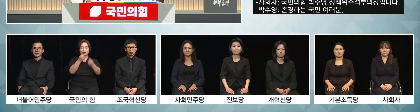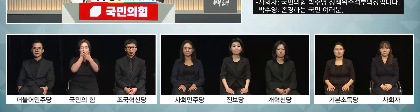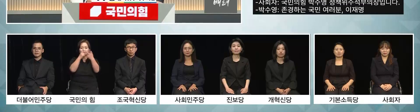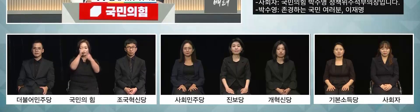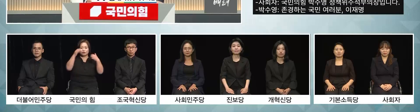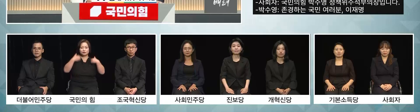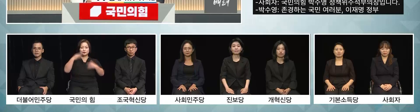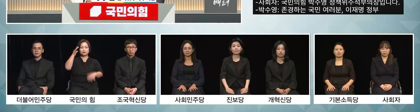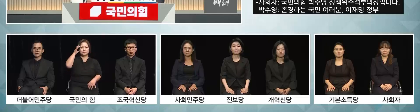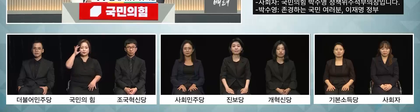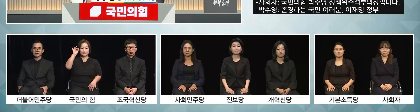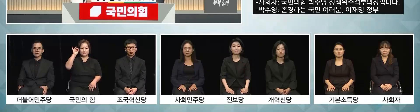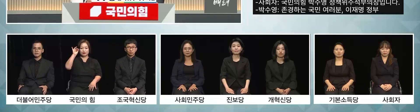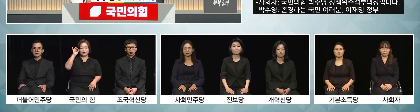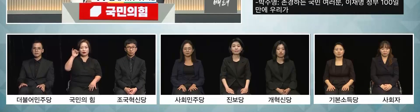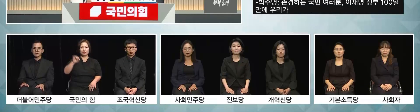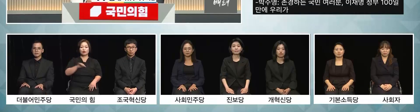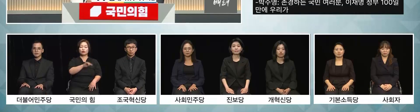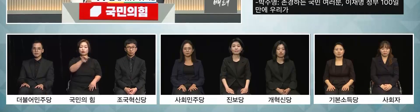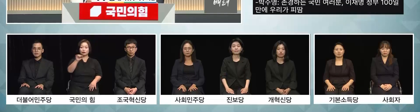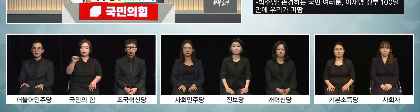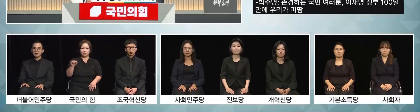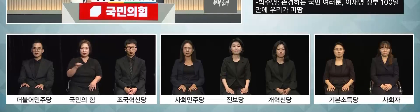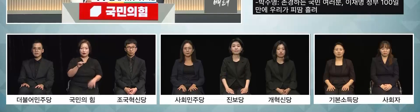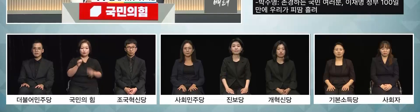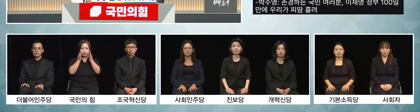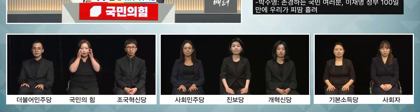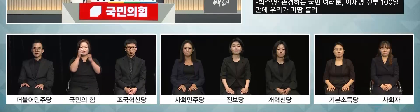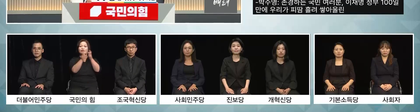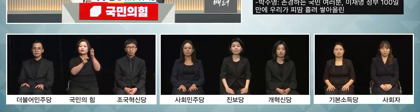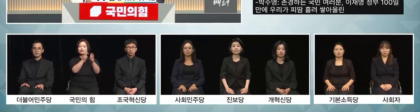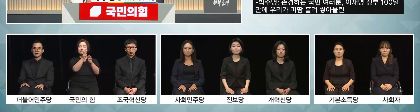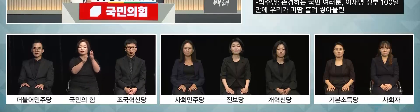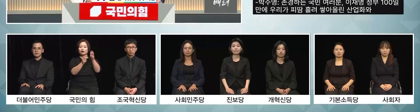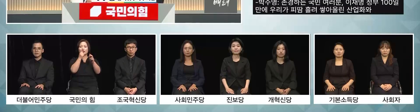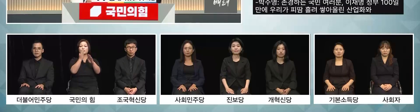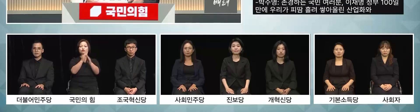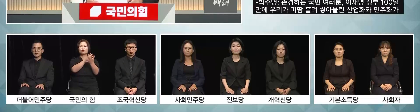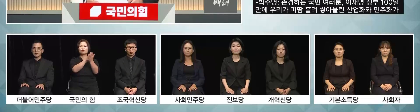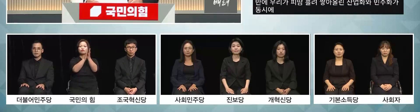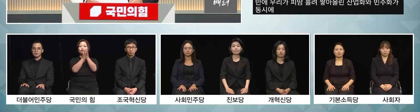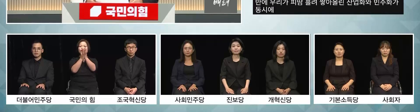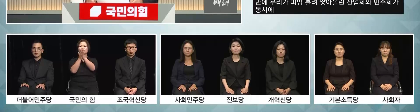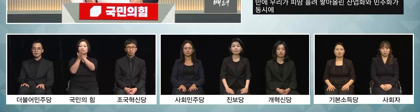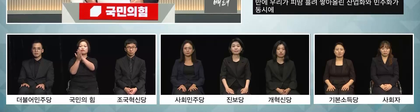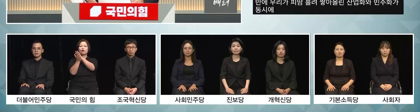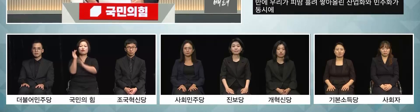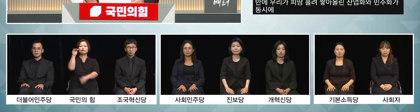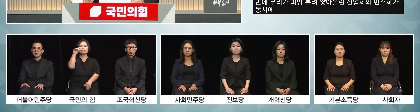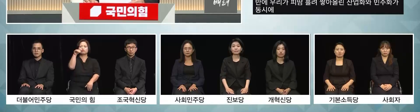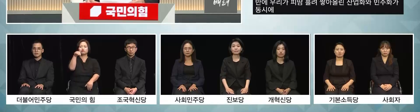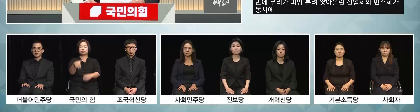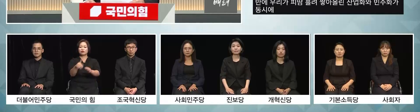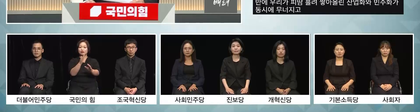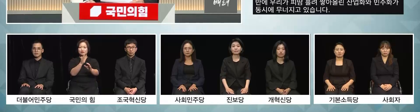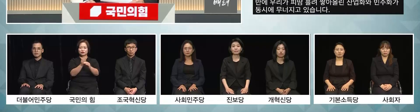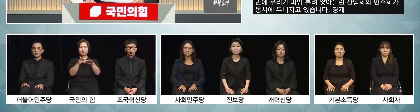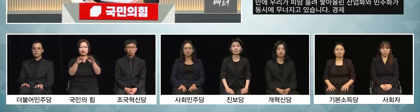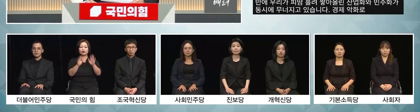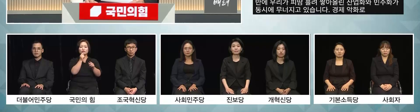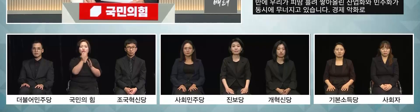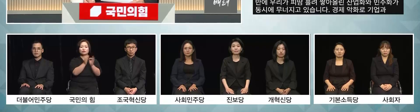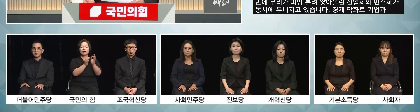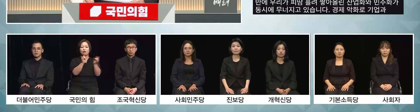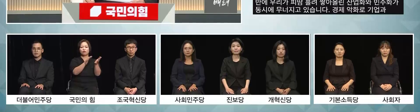100일 만에 우리가 피땀 흘려 쌓아올린 산업화와 민주화가 동시에 무너지고 있습니다. 경제 악화로 기업과 소상공인이